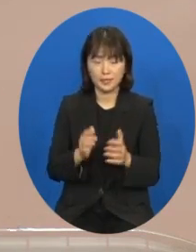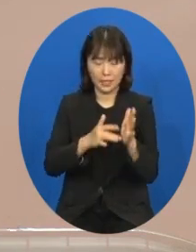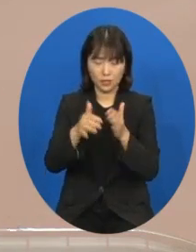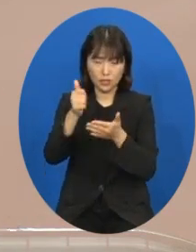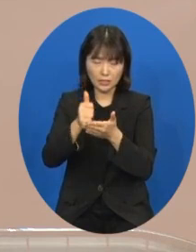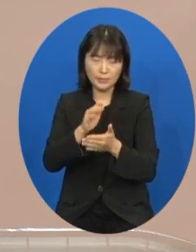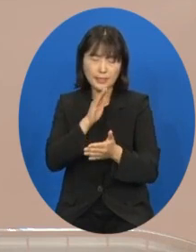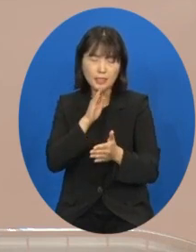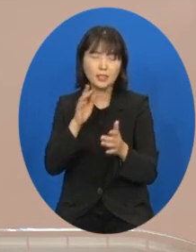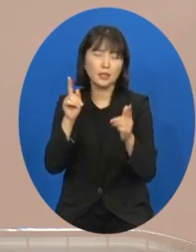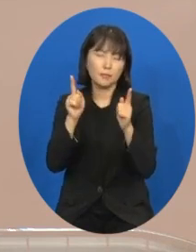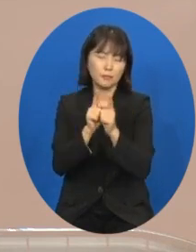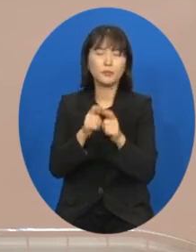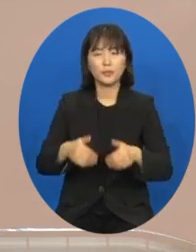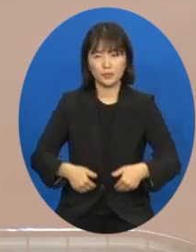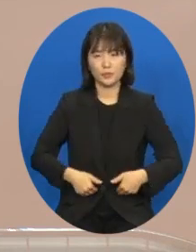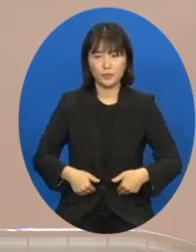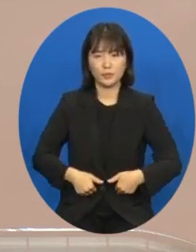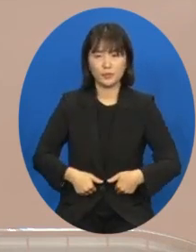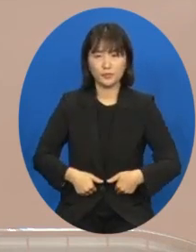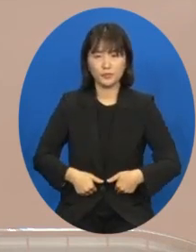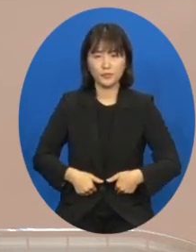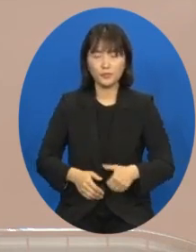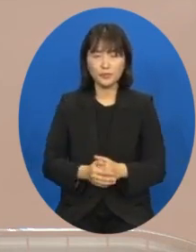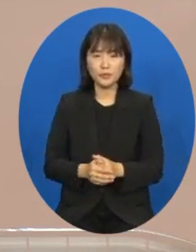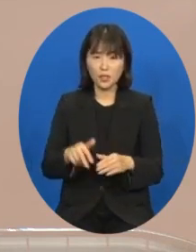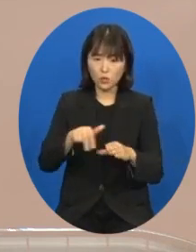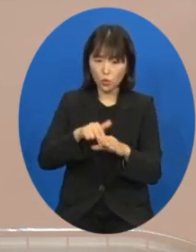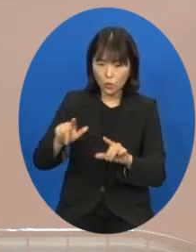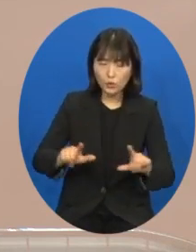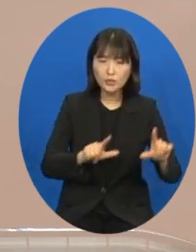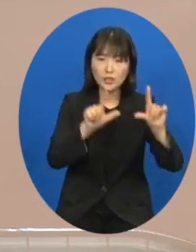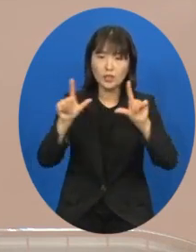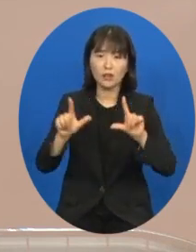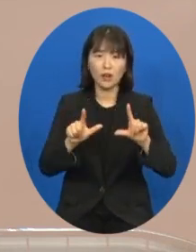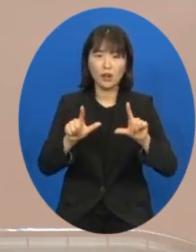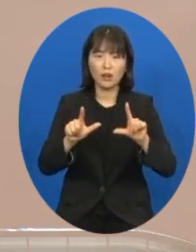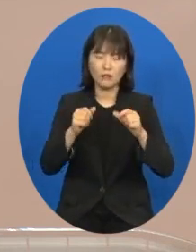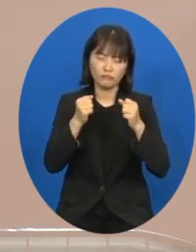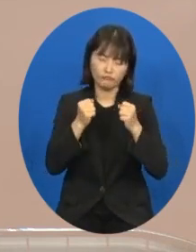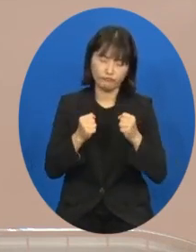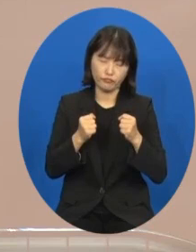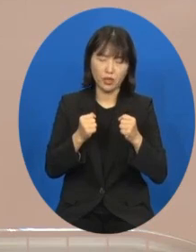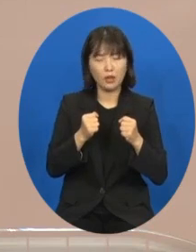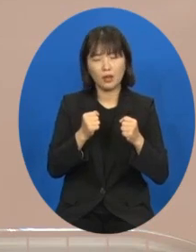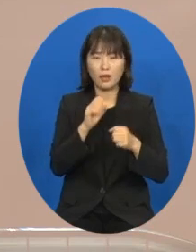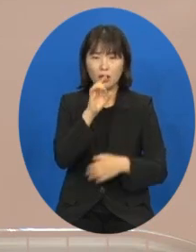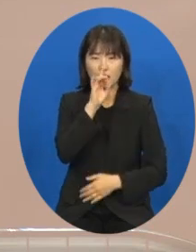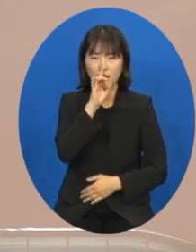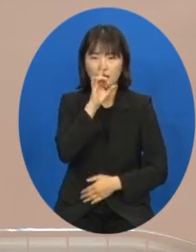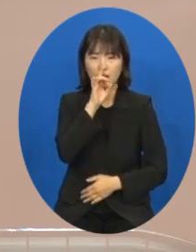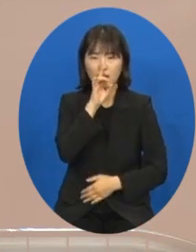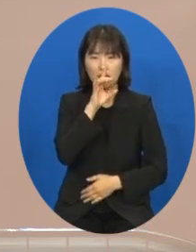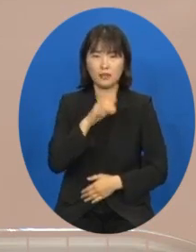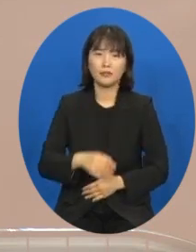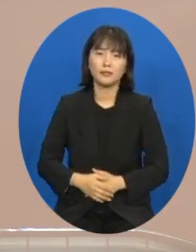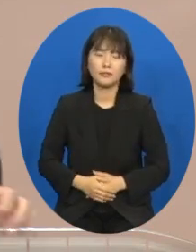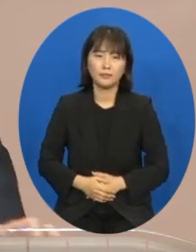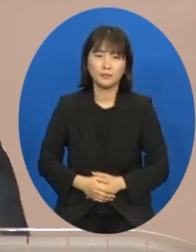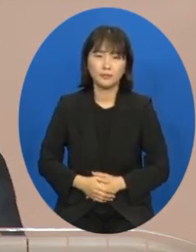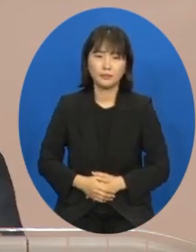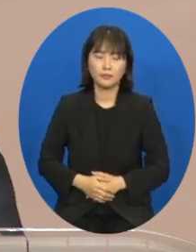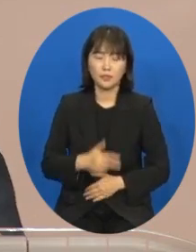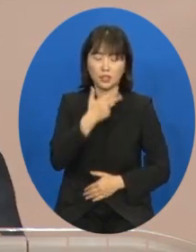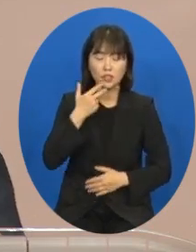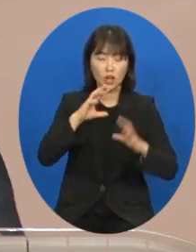예수님을 진짜 만나야 돼요. 절대로 종교 생활에 머무르시면 안 됩니다.